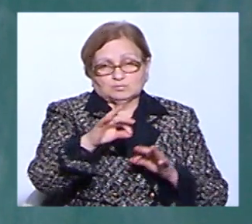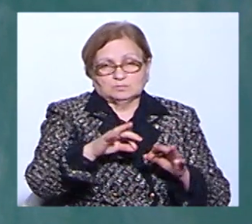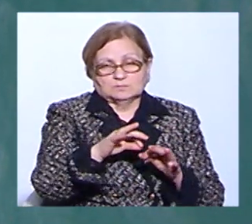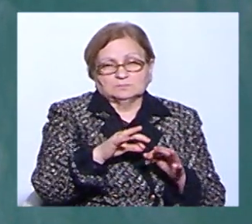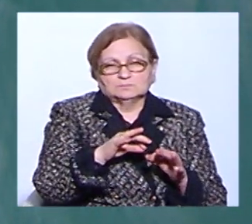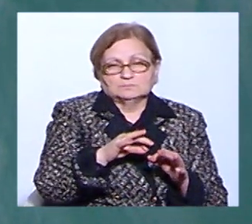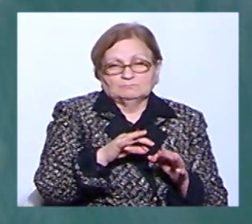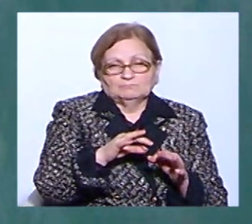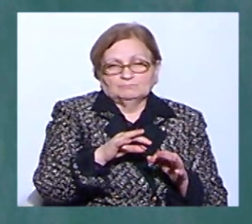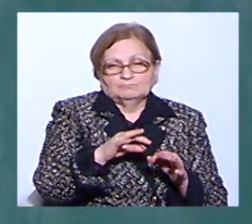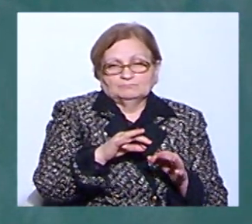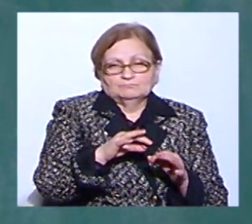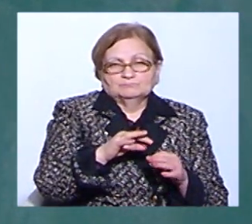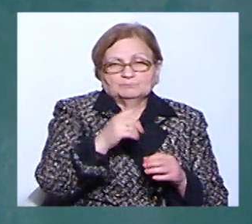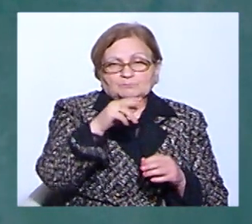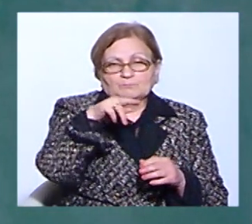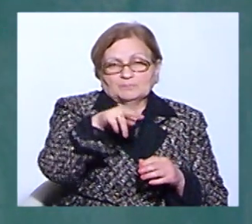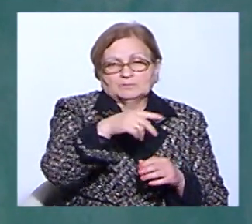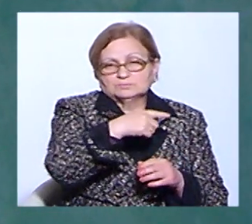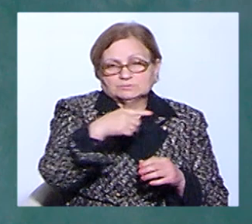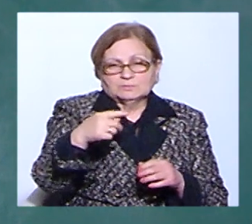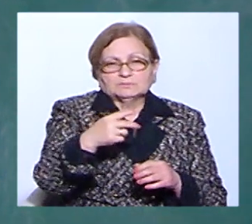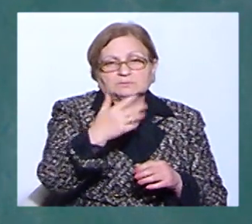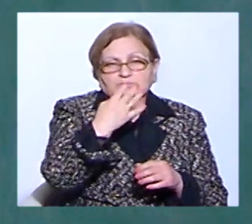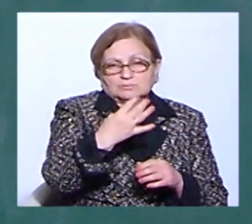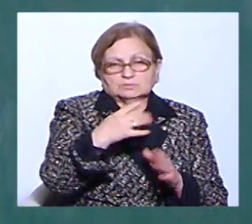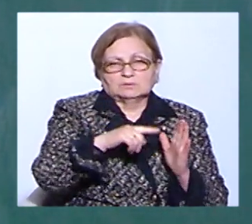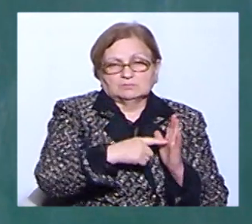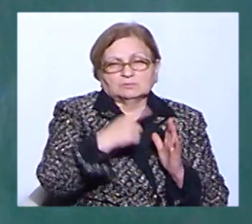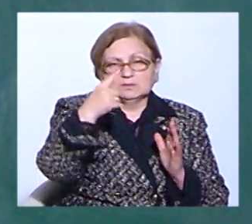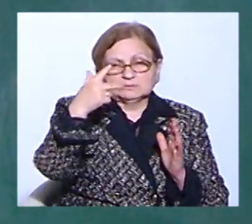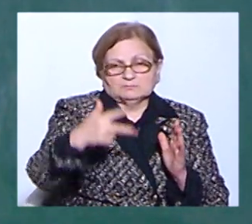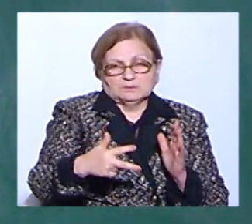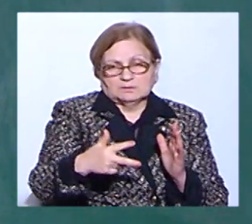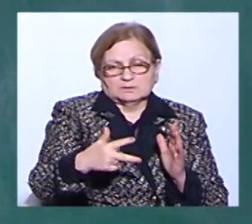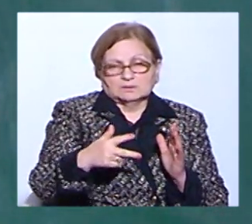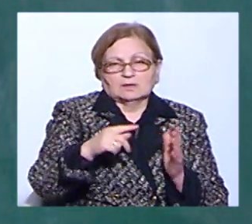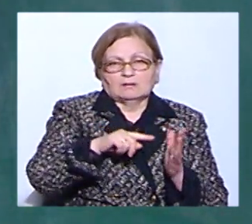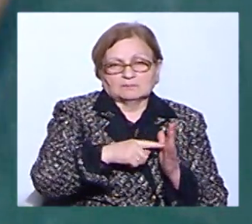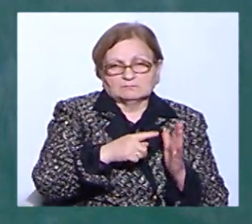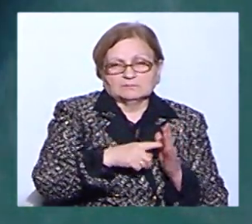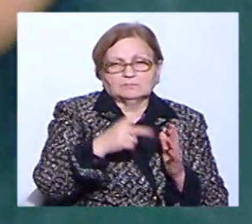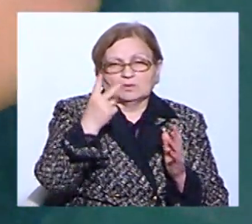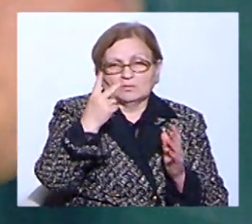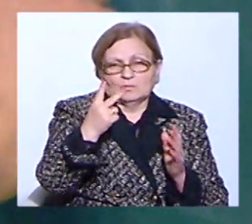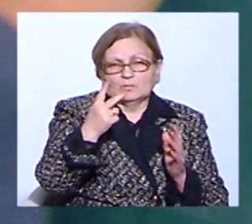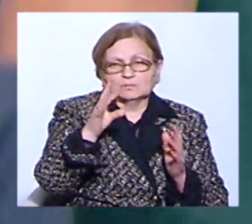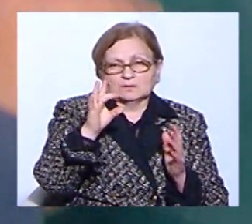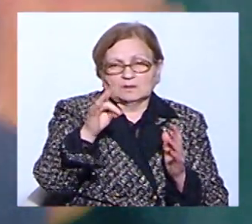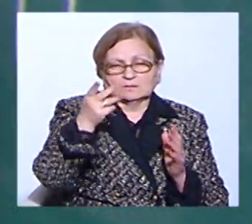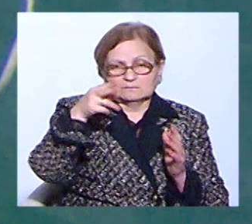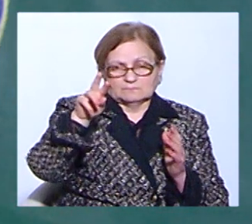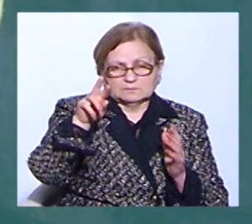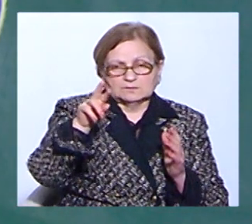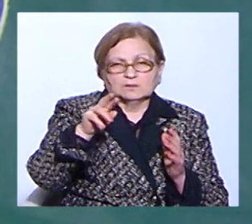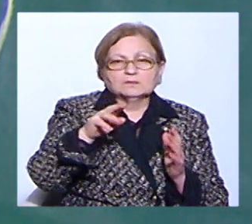4-თან 1/3, აი აქ არის 3-იანი, გამრავლებული 2r კვადრატში და